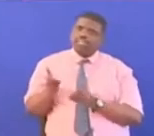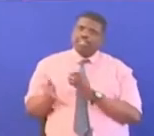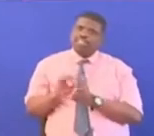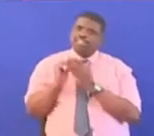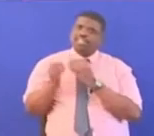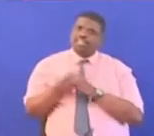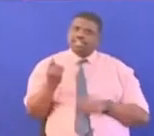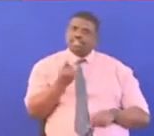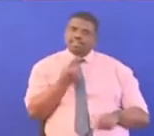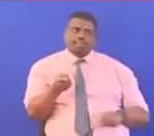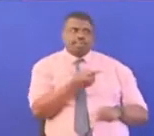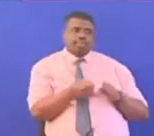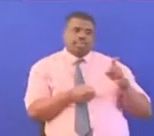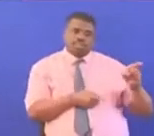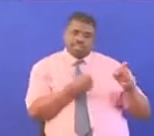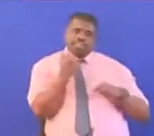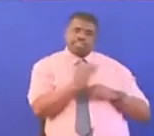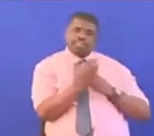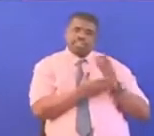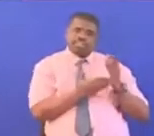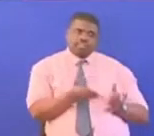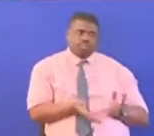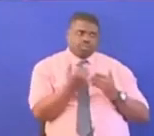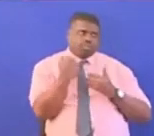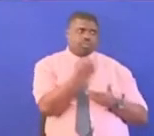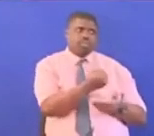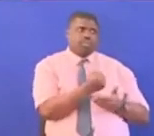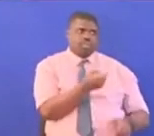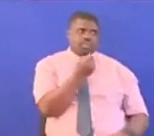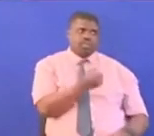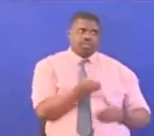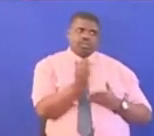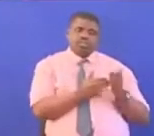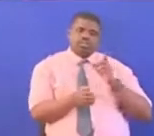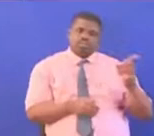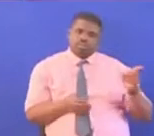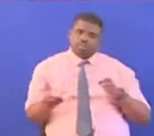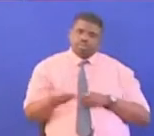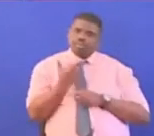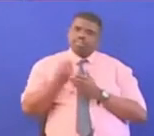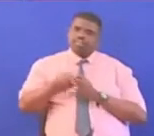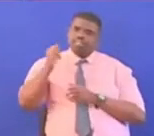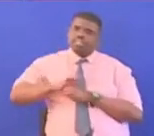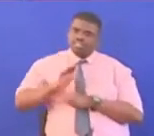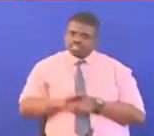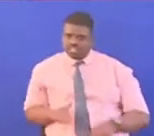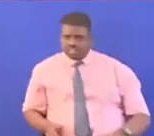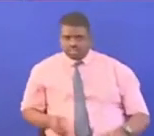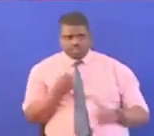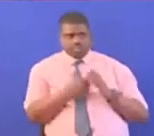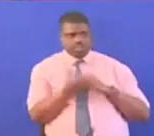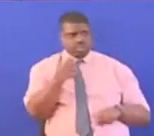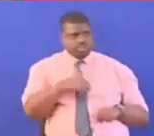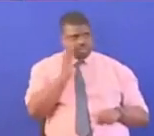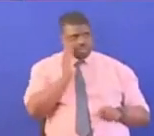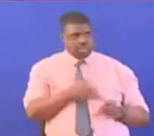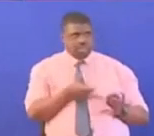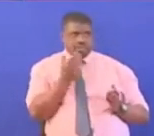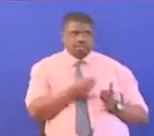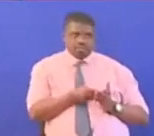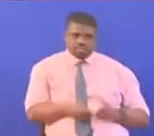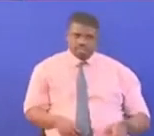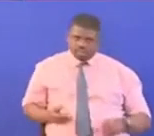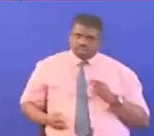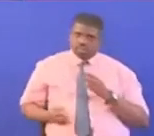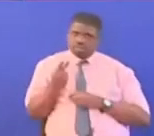kama taifa madeni tulodaiwa nje ya nchi tunaweza tukawekeza kidogo eneo lile tukapata fedha nyingi, tukaingizia serikali fedha na